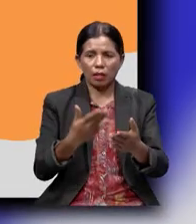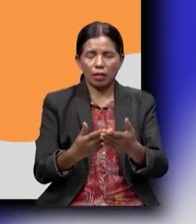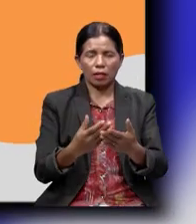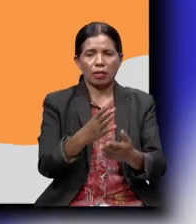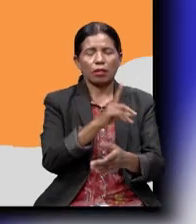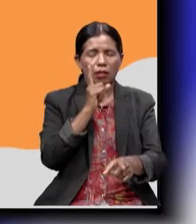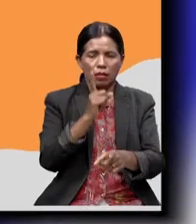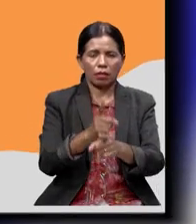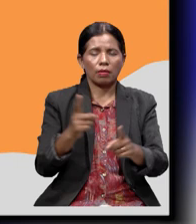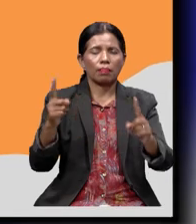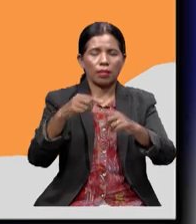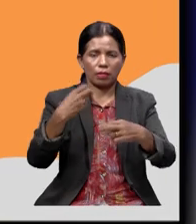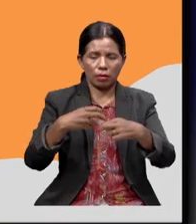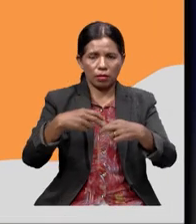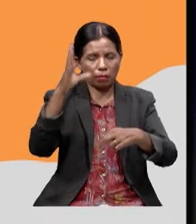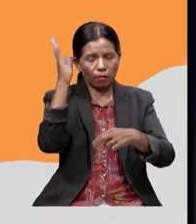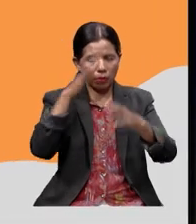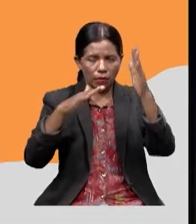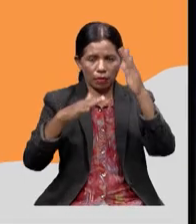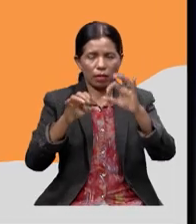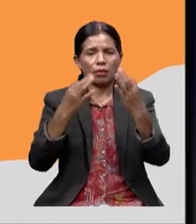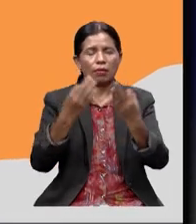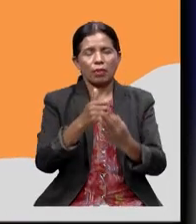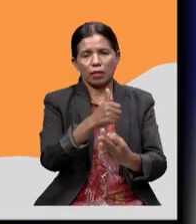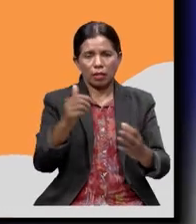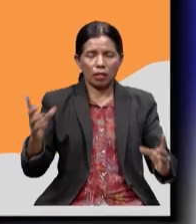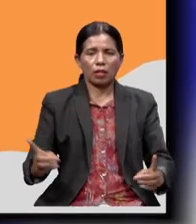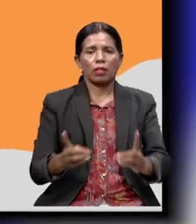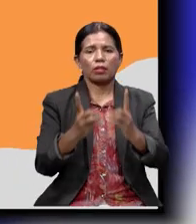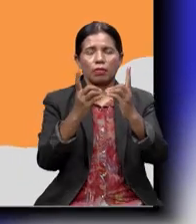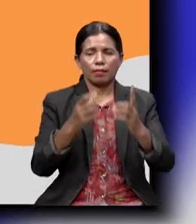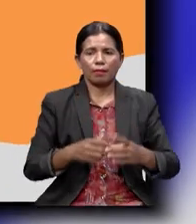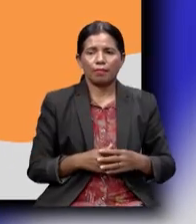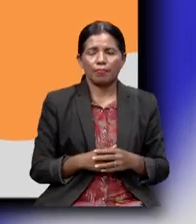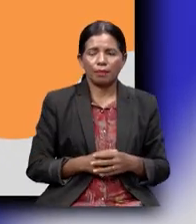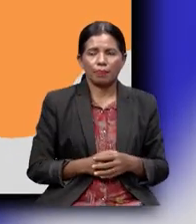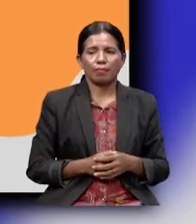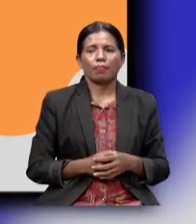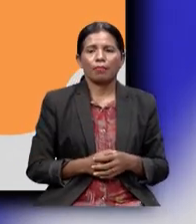ideal, ba desafio no problema nebe mak família ida kasoru. Eta hare